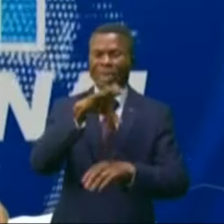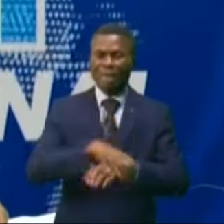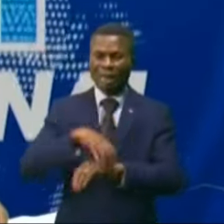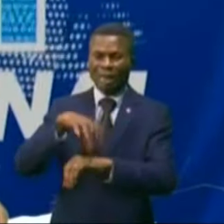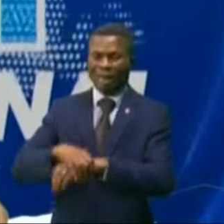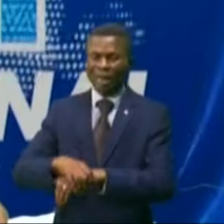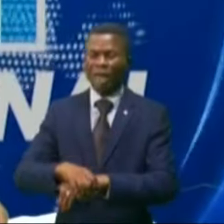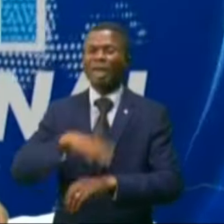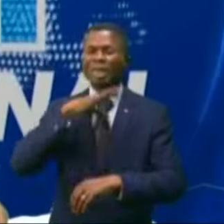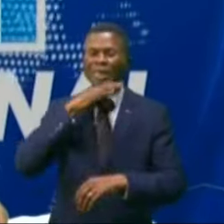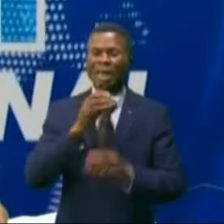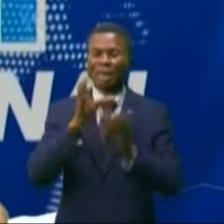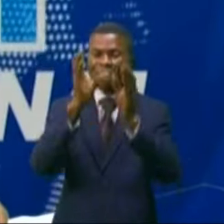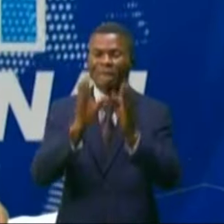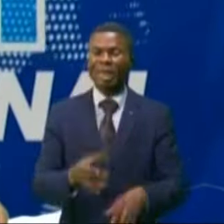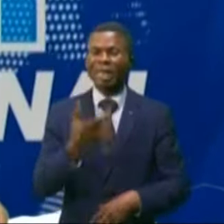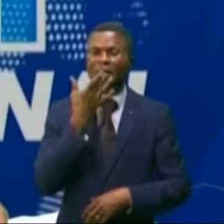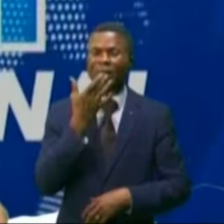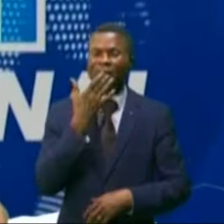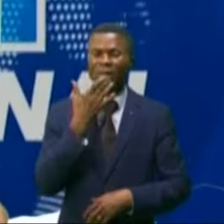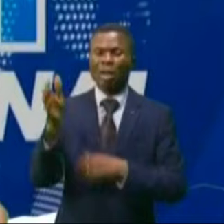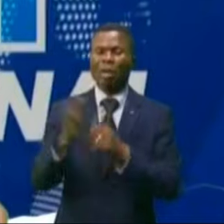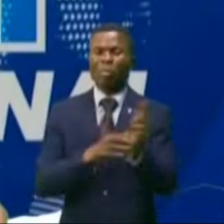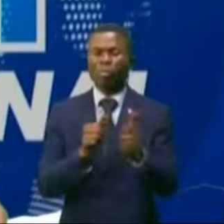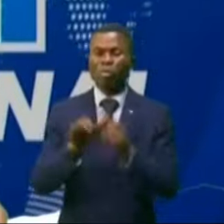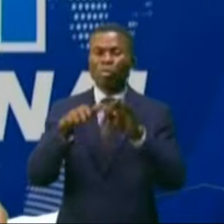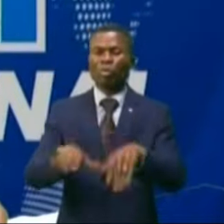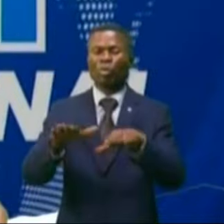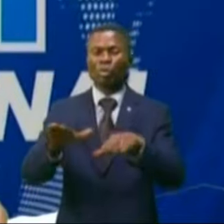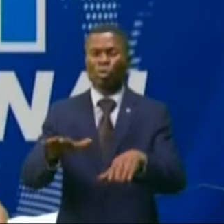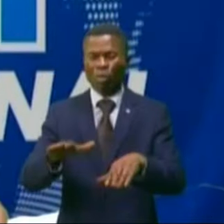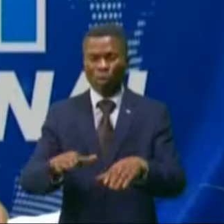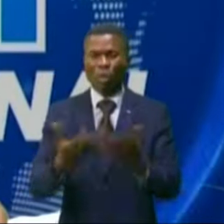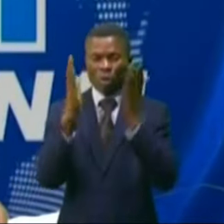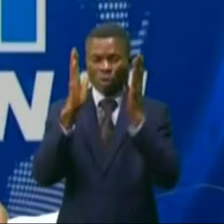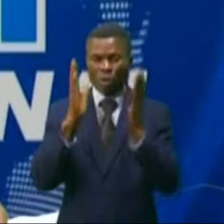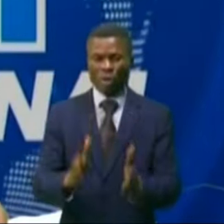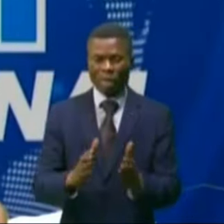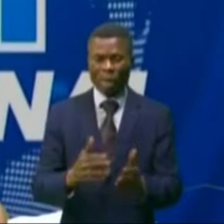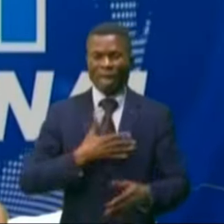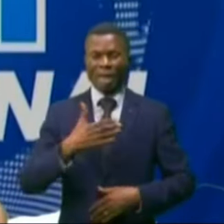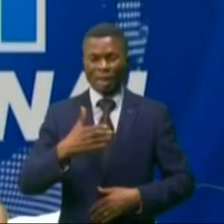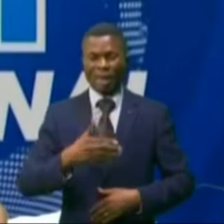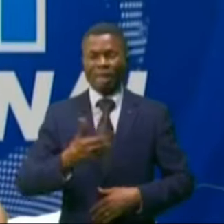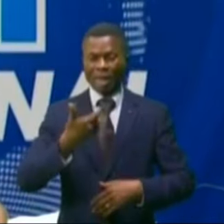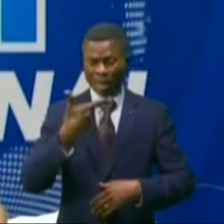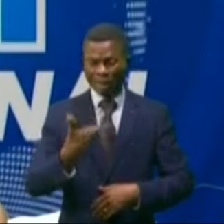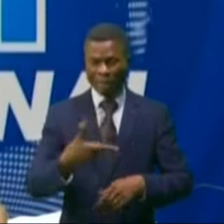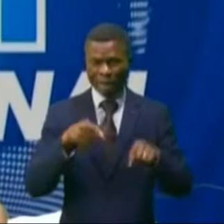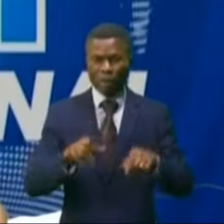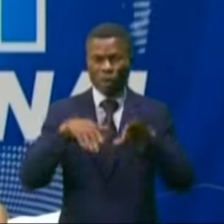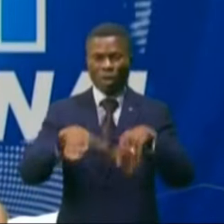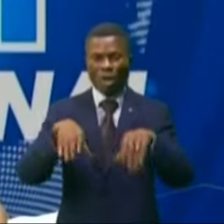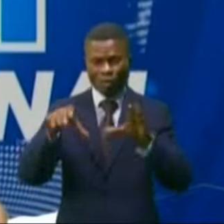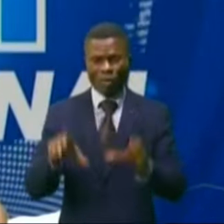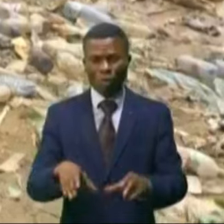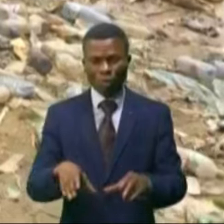les cours d'eau pour lutter contre la pollution des rivières. Ces étudiants ont fait un essai ce mardi sur le fleuve Congo. Alain